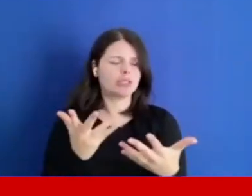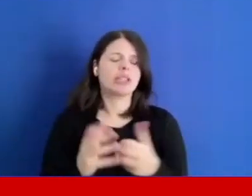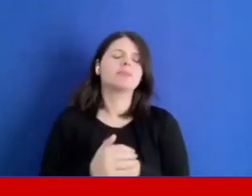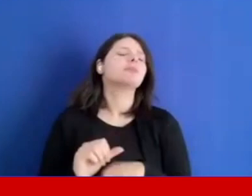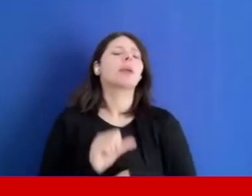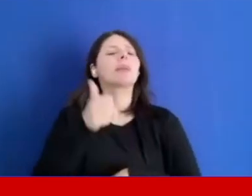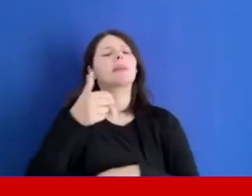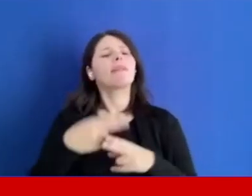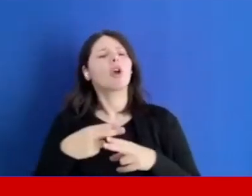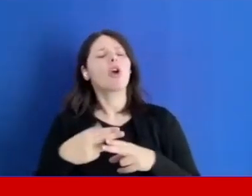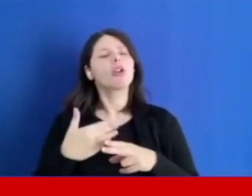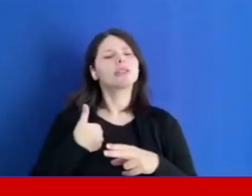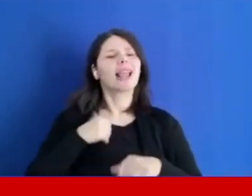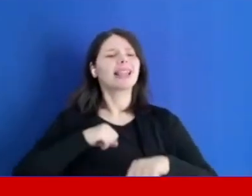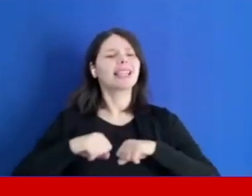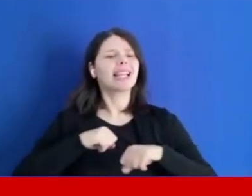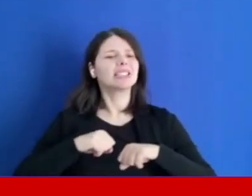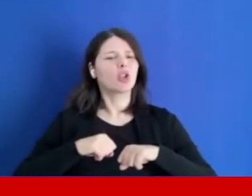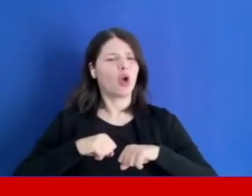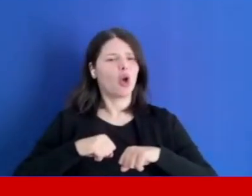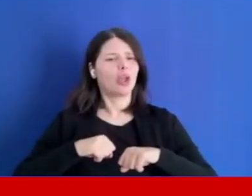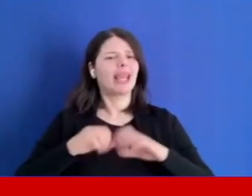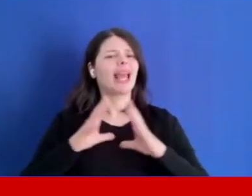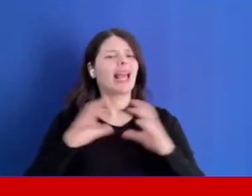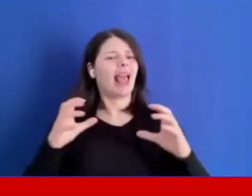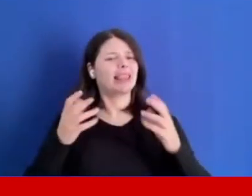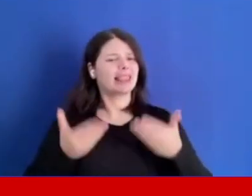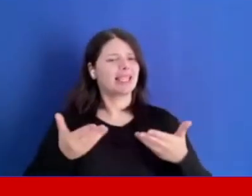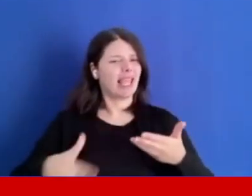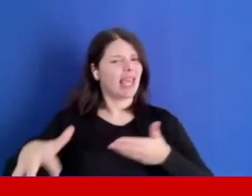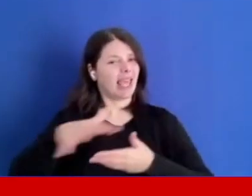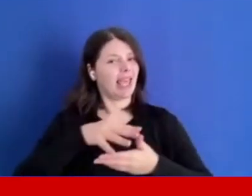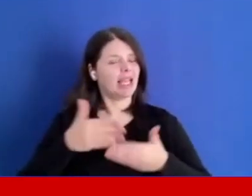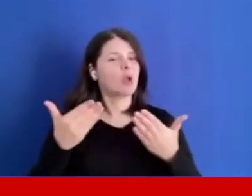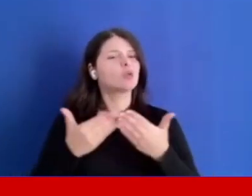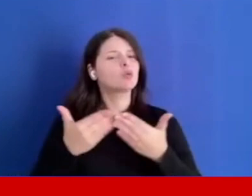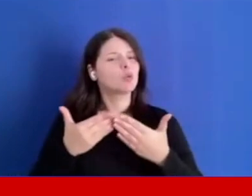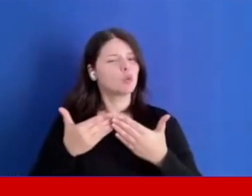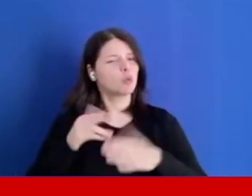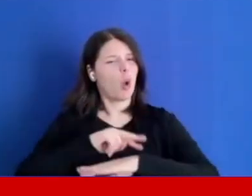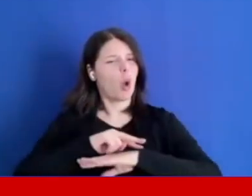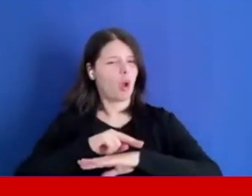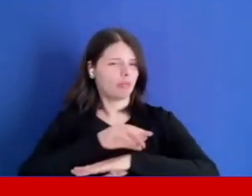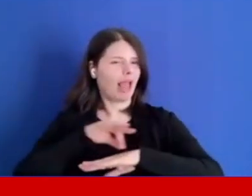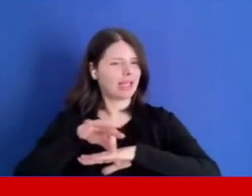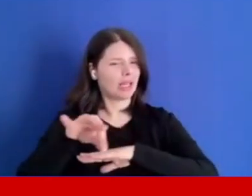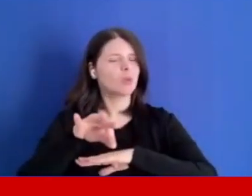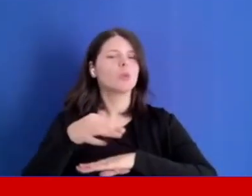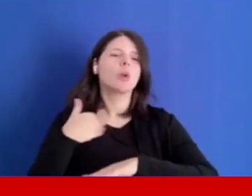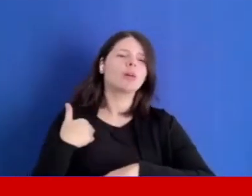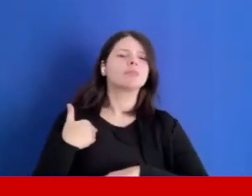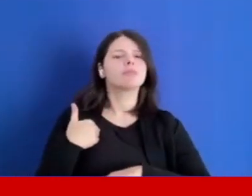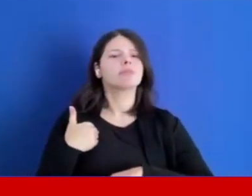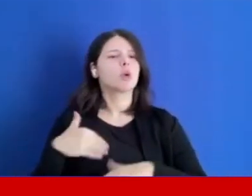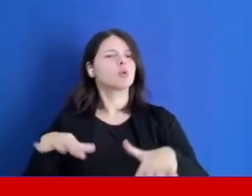che ho fatto la direzione di cantiere, da titolare di studio di architettura, mi sono presentata davanti a questa